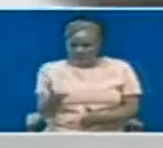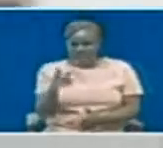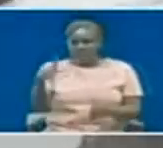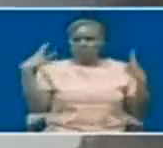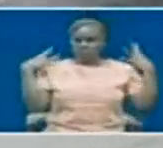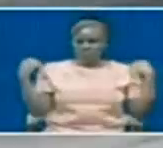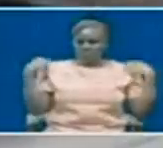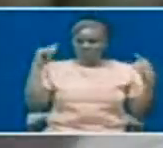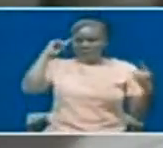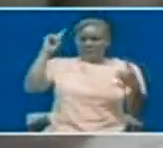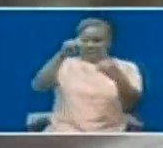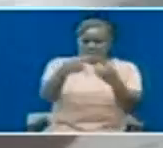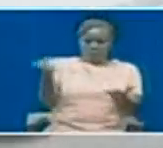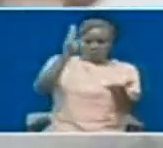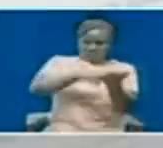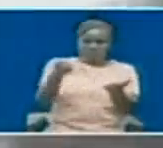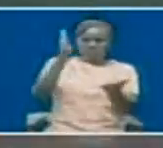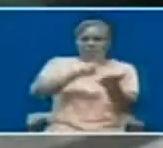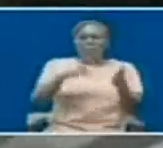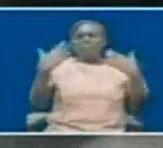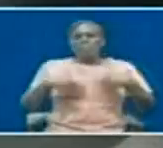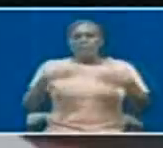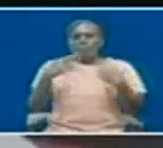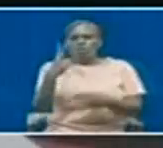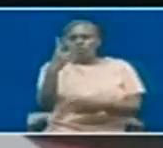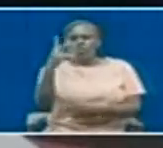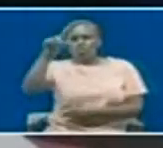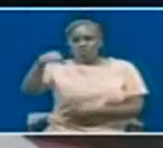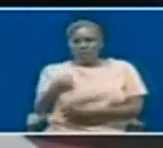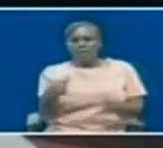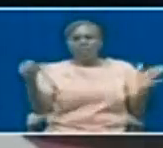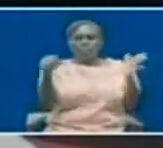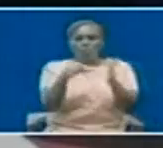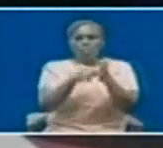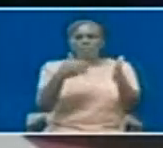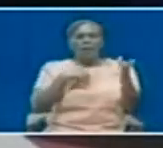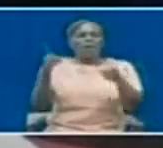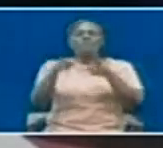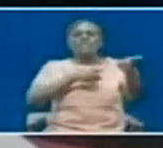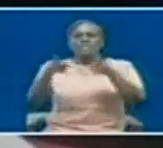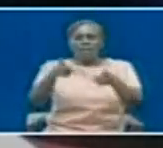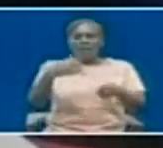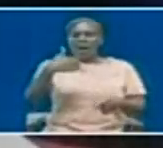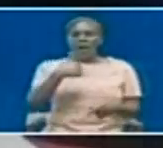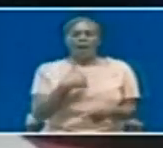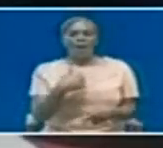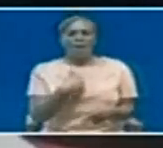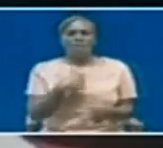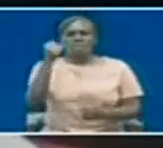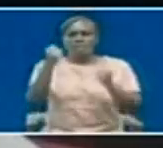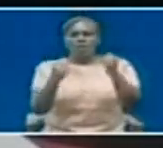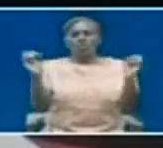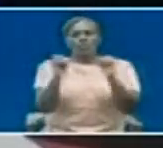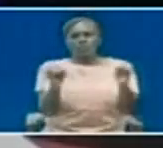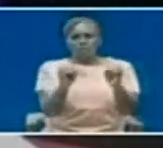shughuli hii inalenga kuwasajili takriban watu 2000. Kuna shida ya usafiri, hasa sisi hatuna gari.